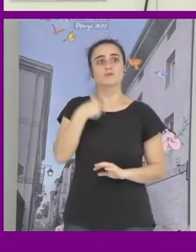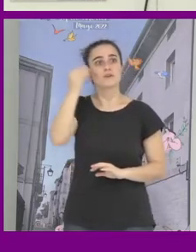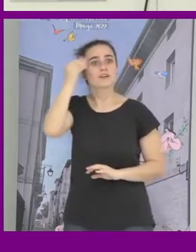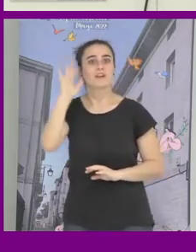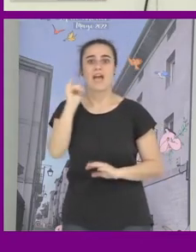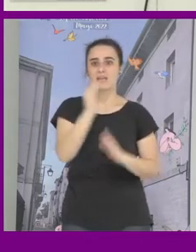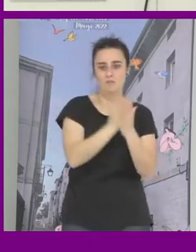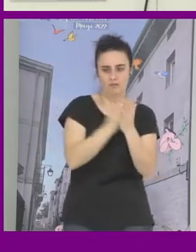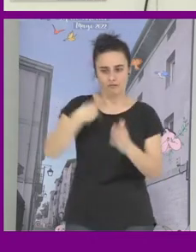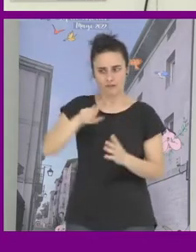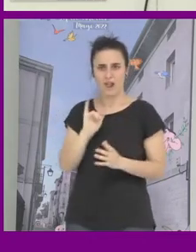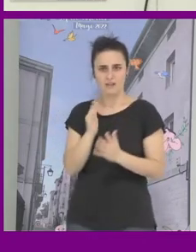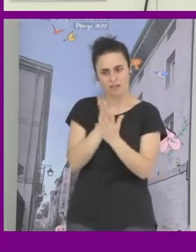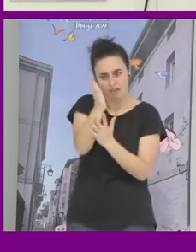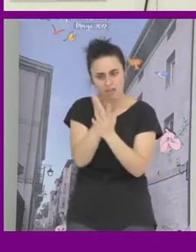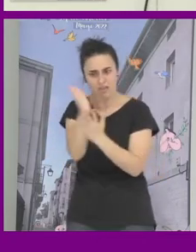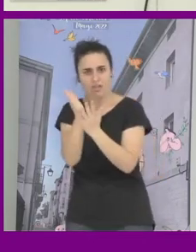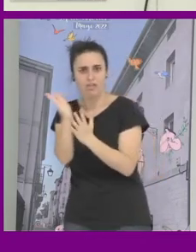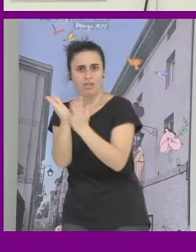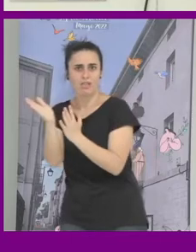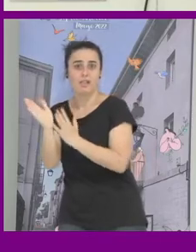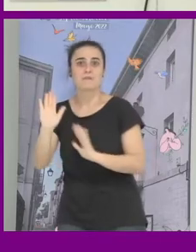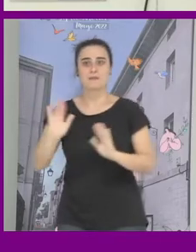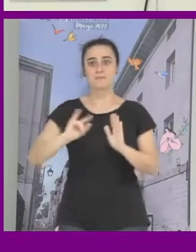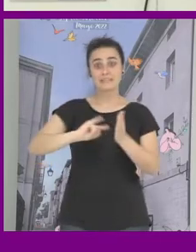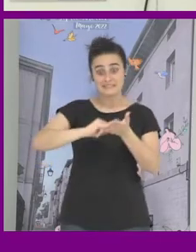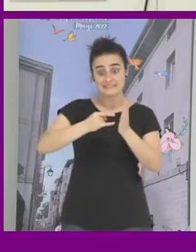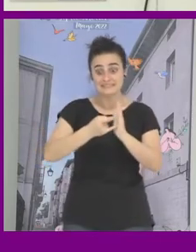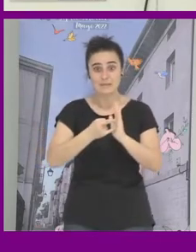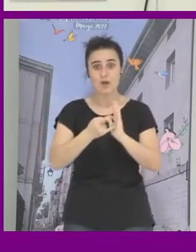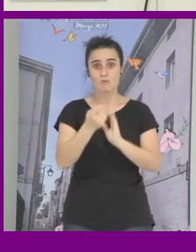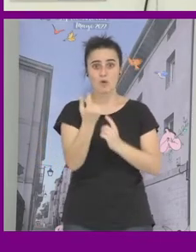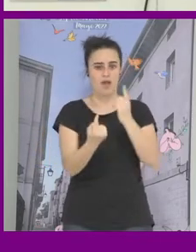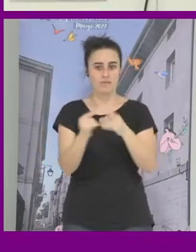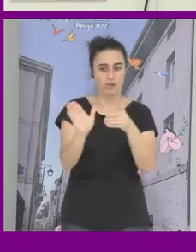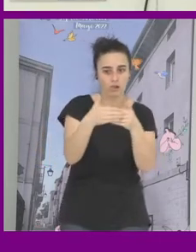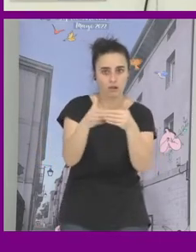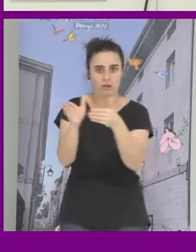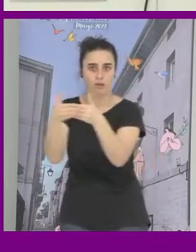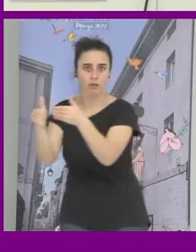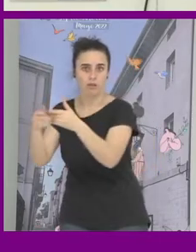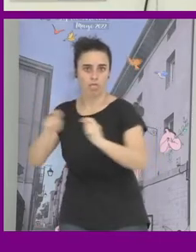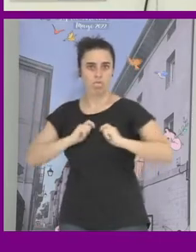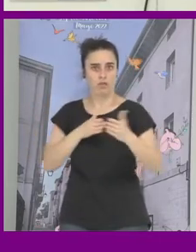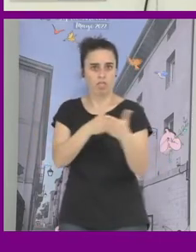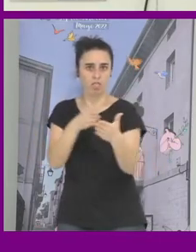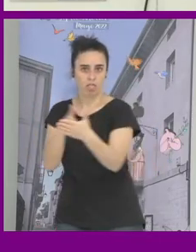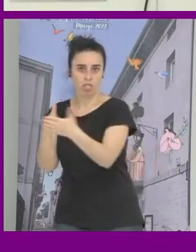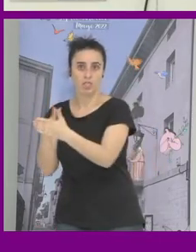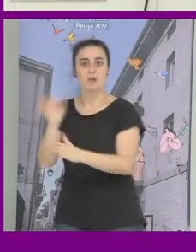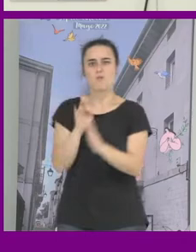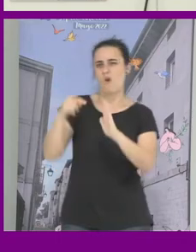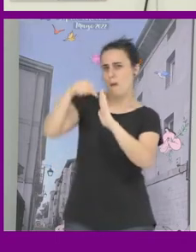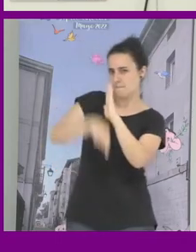asko ditugula, baina tamalez sistemak aukera horiek ba izten dizkigute eta adibidez ba gero luzeago azalduko